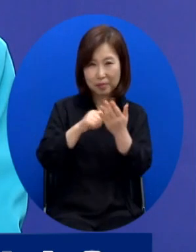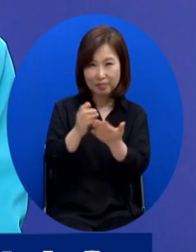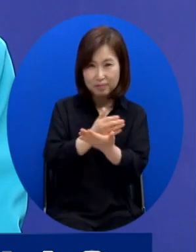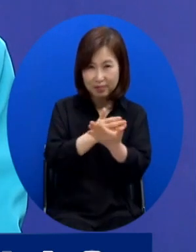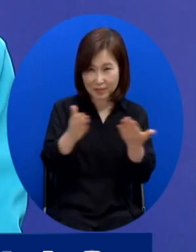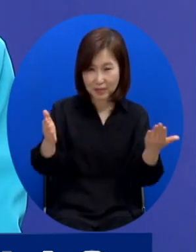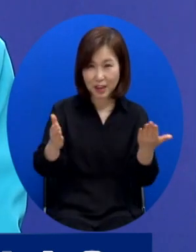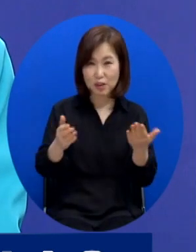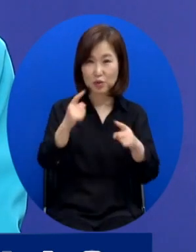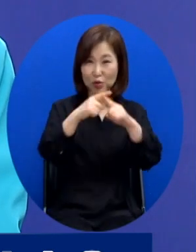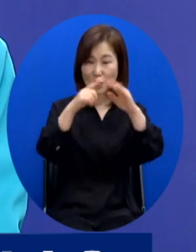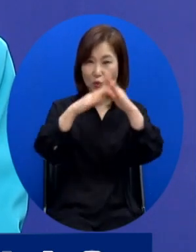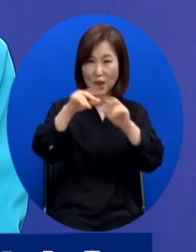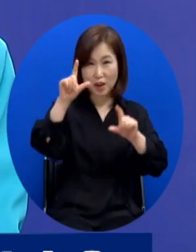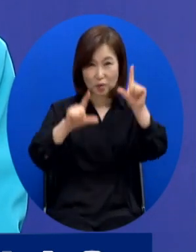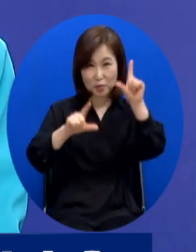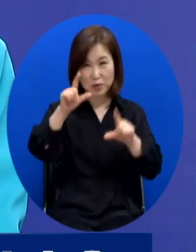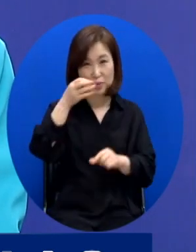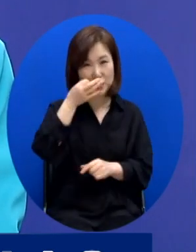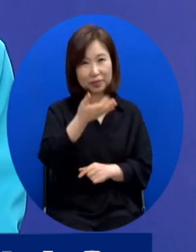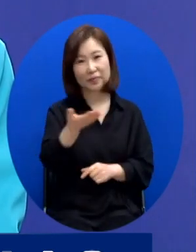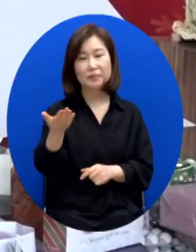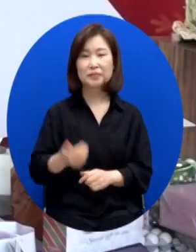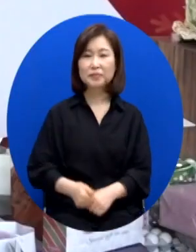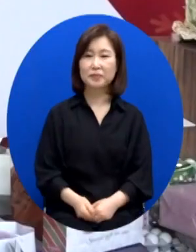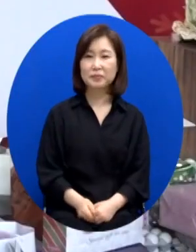한국교회 모습을 최대진 기자가 정리했습니다.